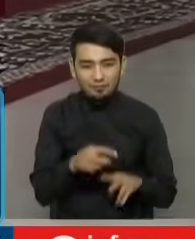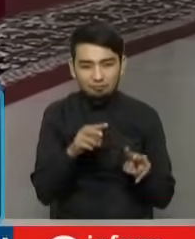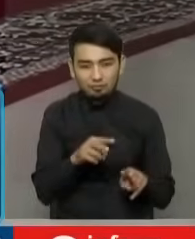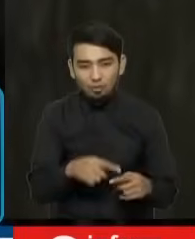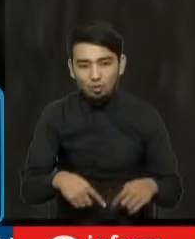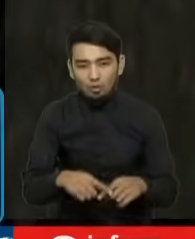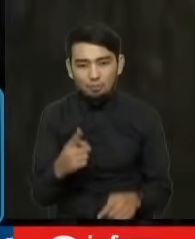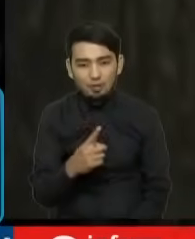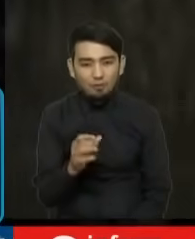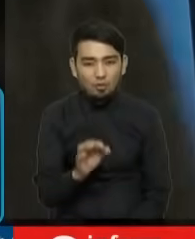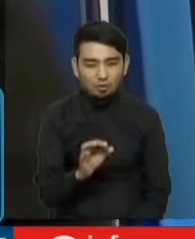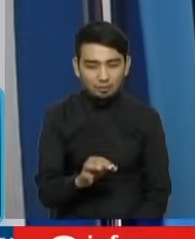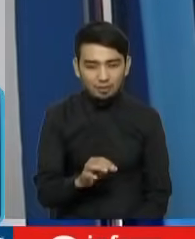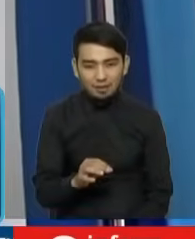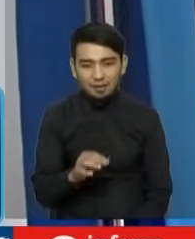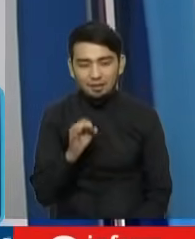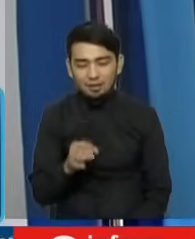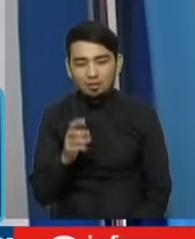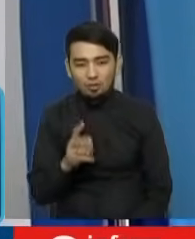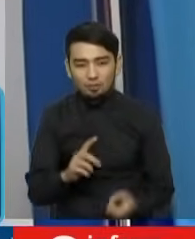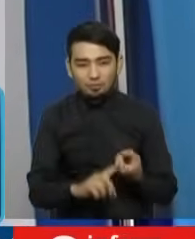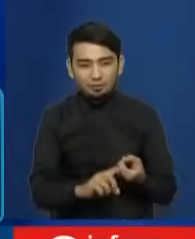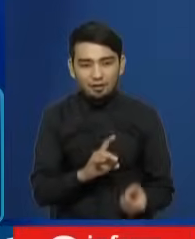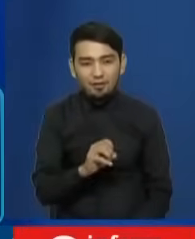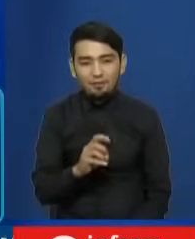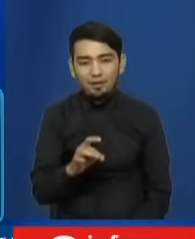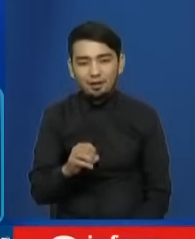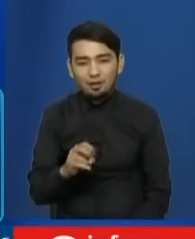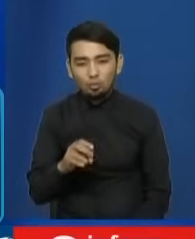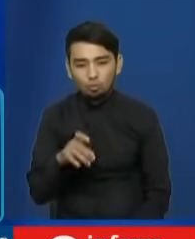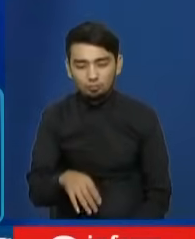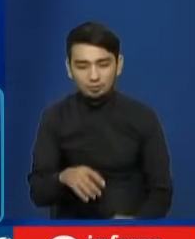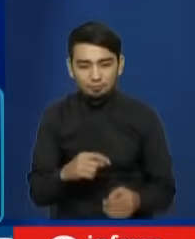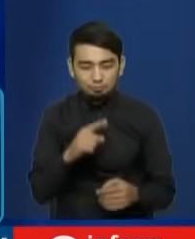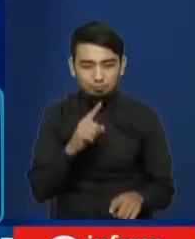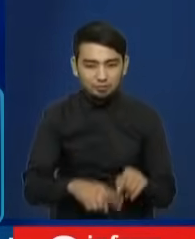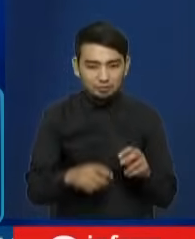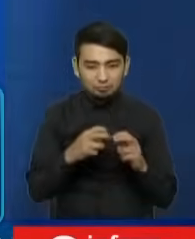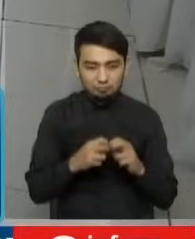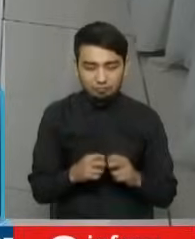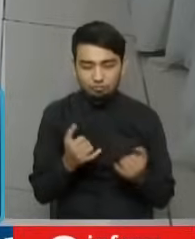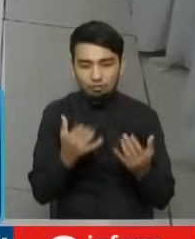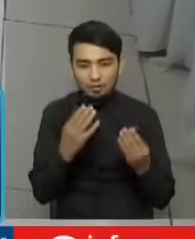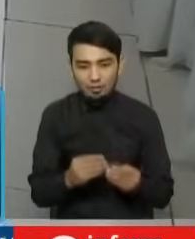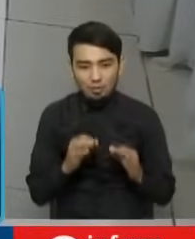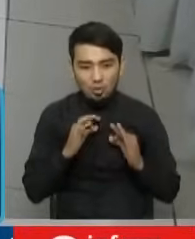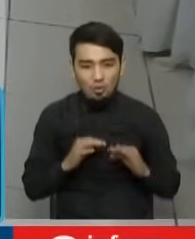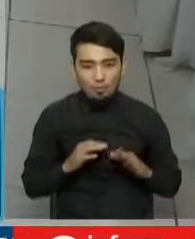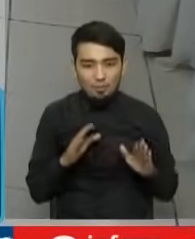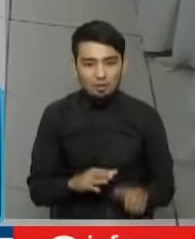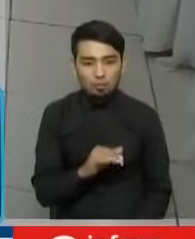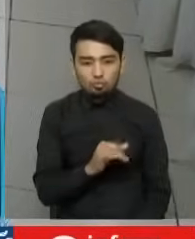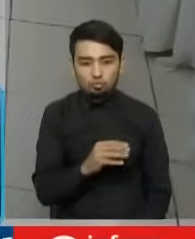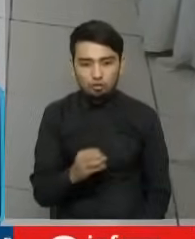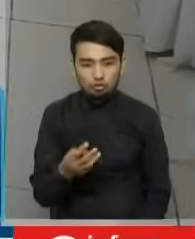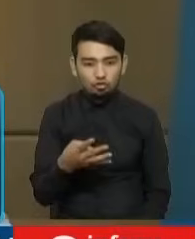с 1 октября обращения, имеющие отношение к референдуму, рассматриваются немедленно. На сегодняшний день в прокуратуру пришло уже